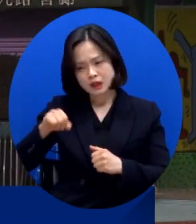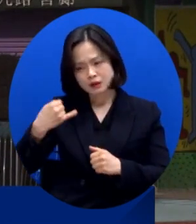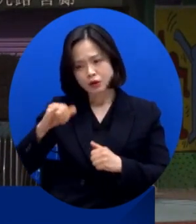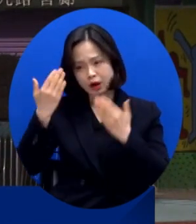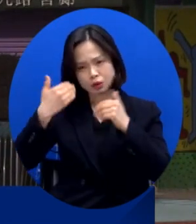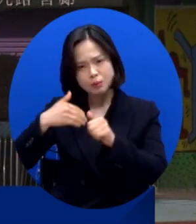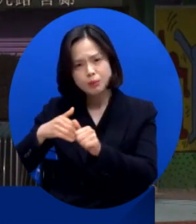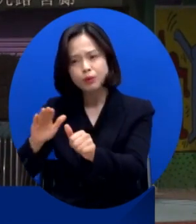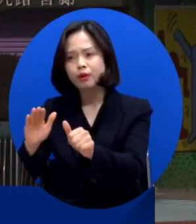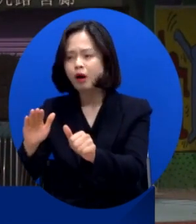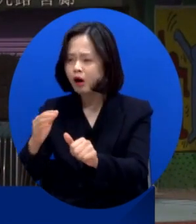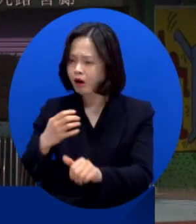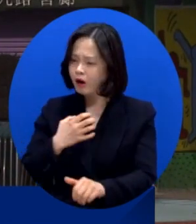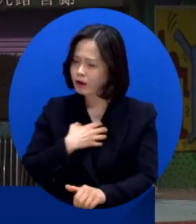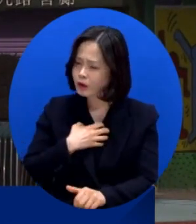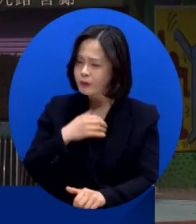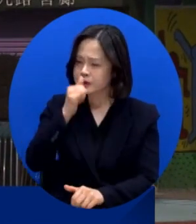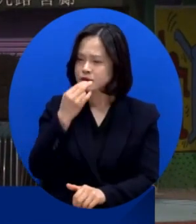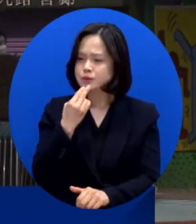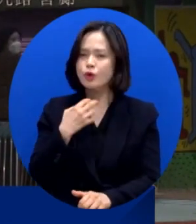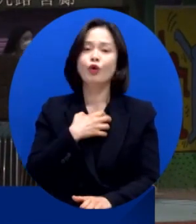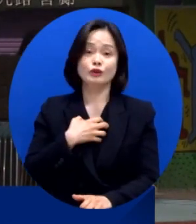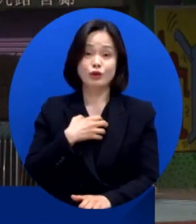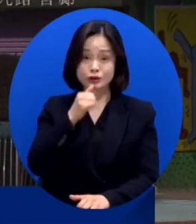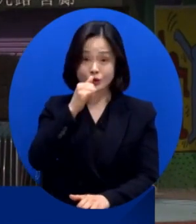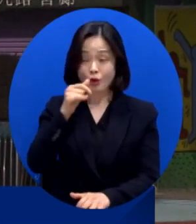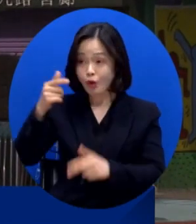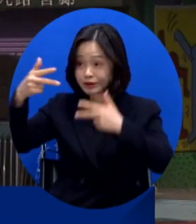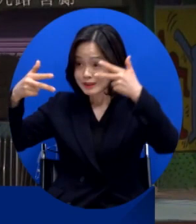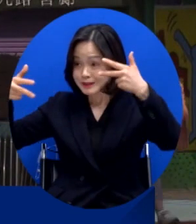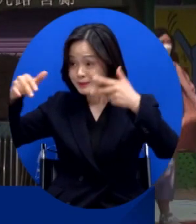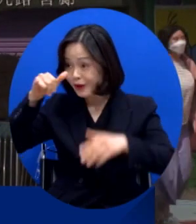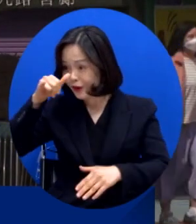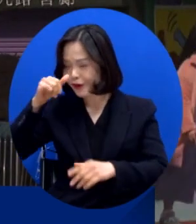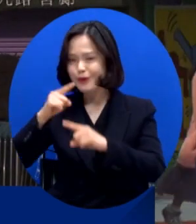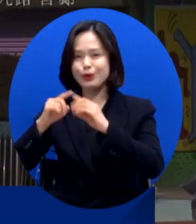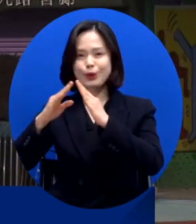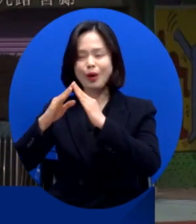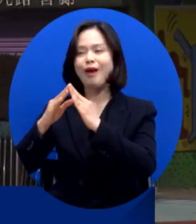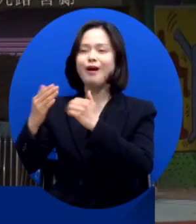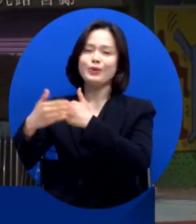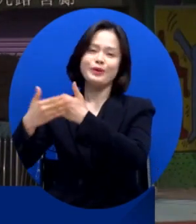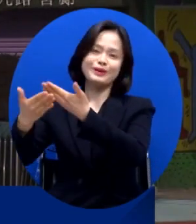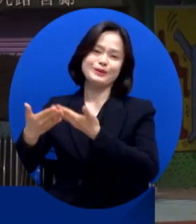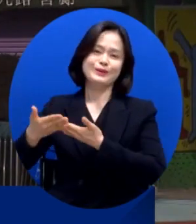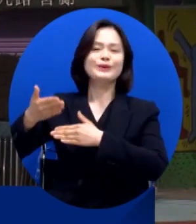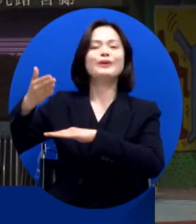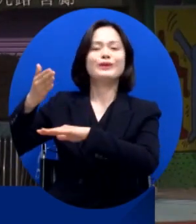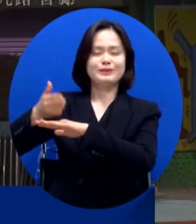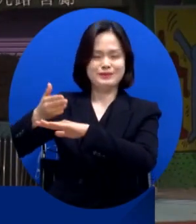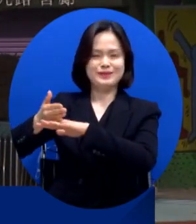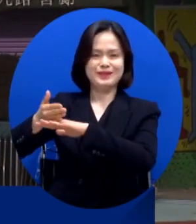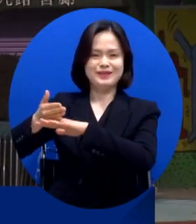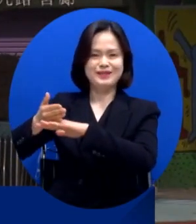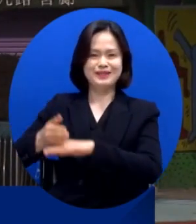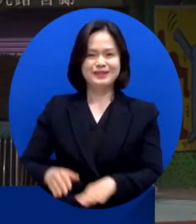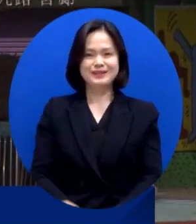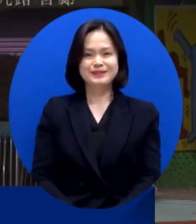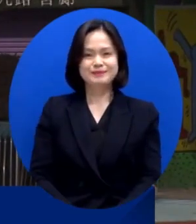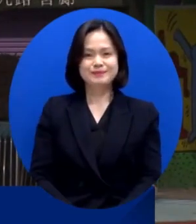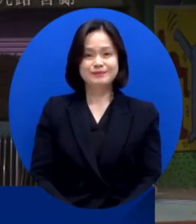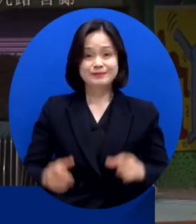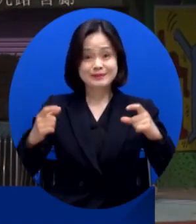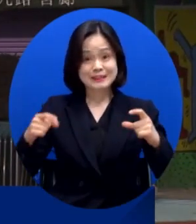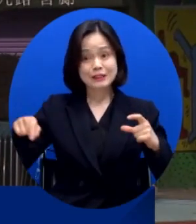저희 아이들이 안전하게 학교 생활을 할 수 있어서 매우 감사하게 생각하고요. 교회가 지역이